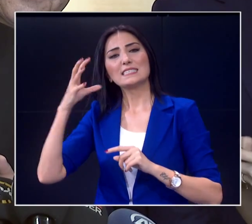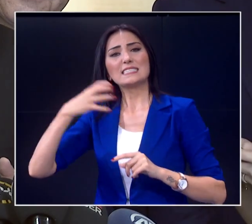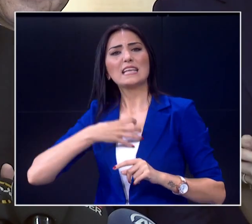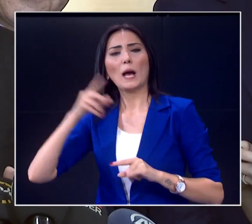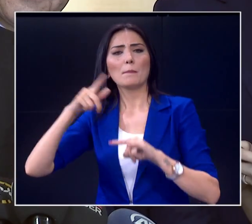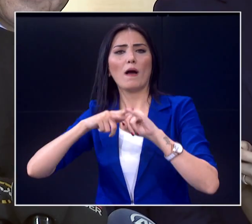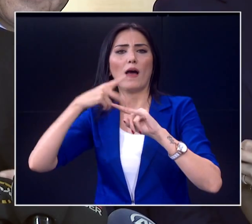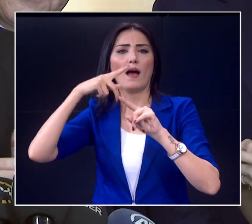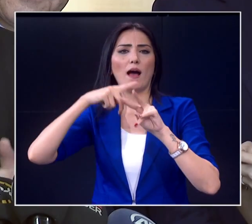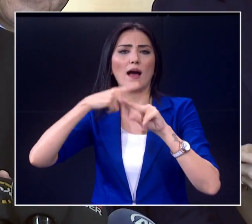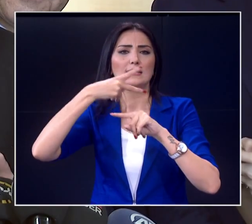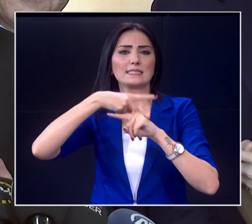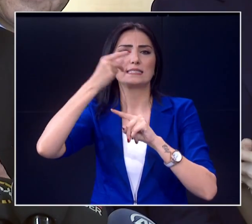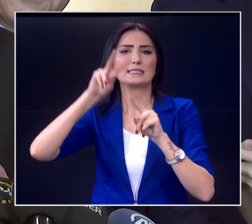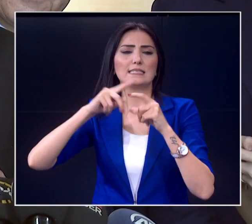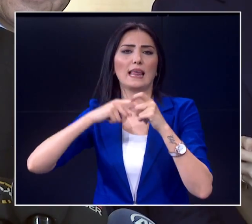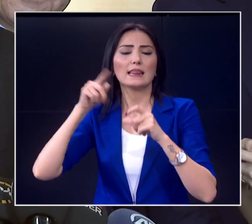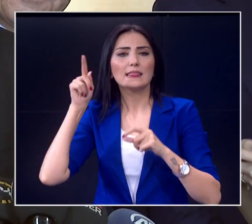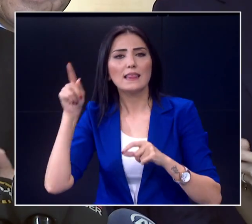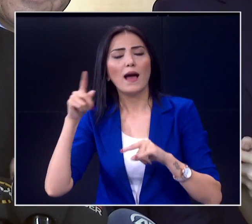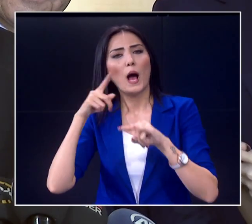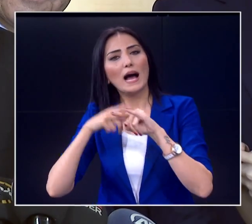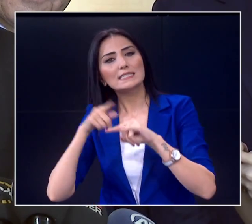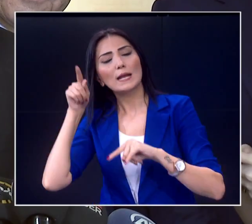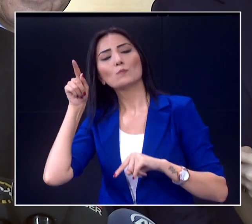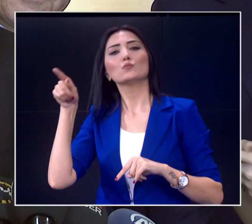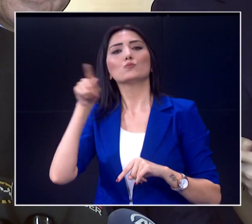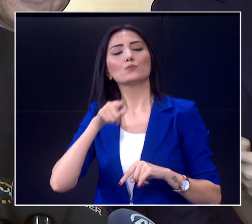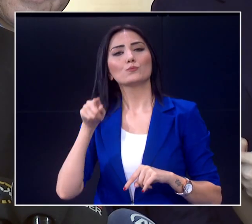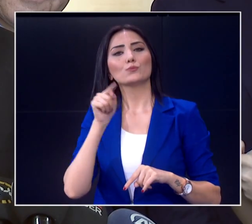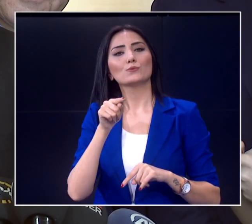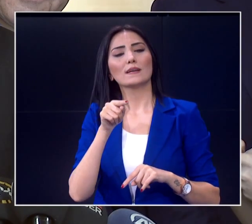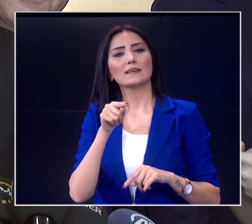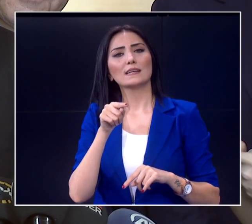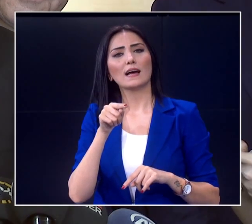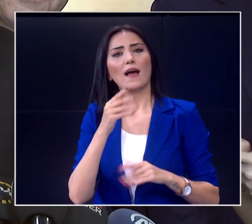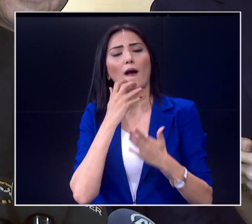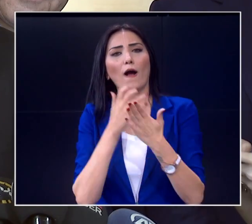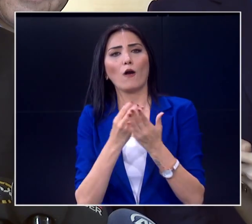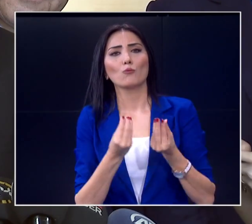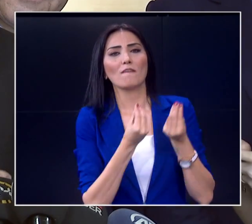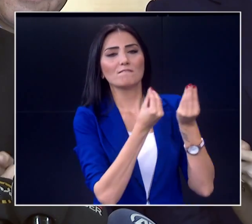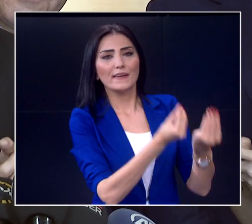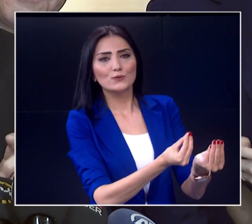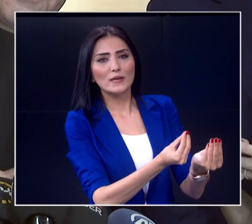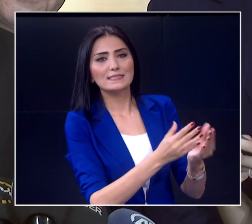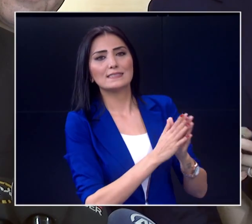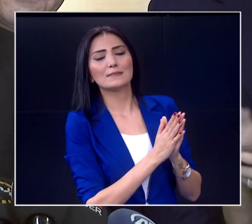hazine. Hazine bunlara kadro verecek,